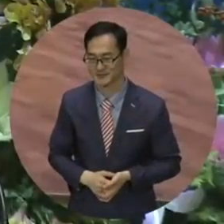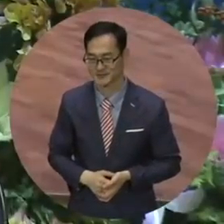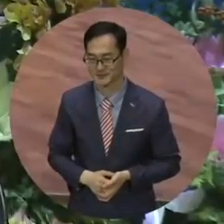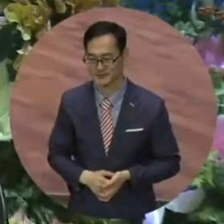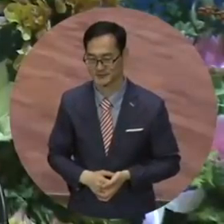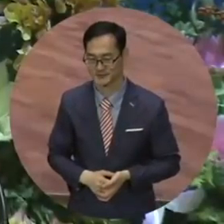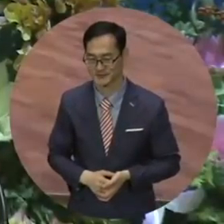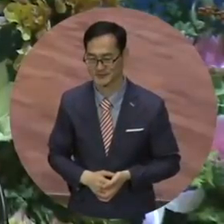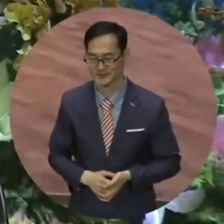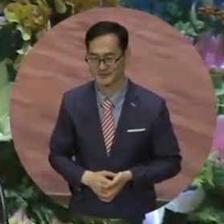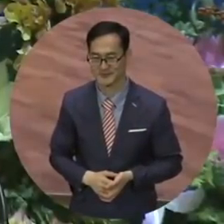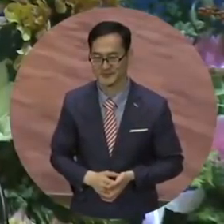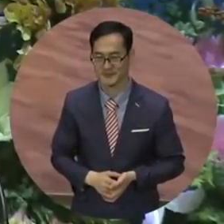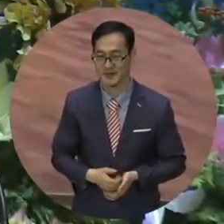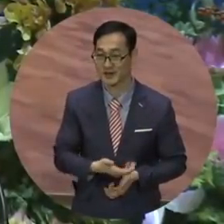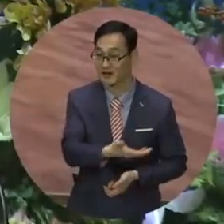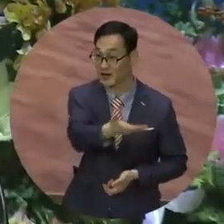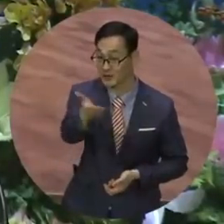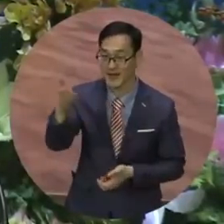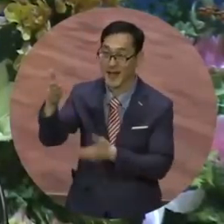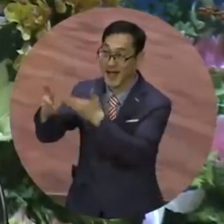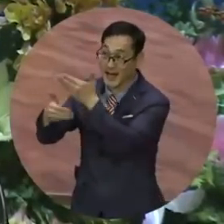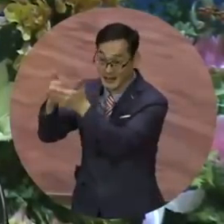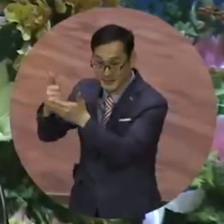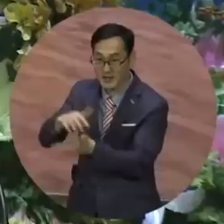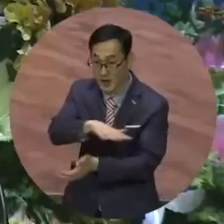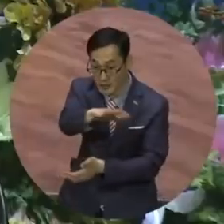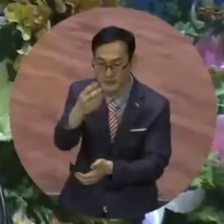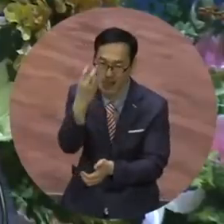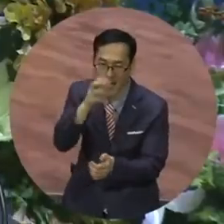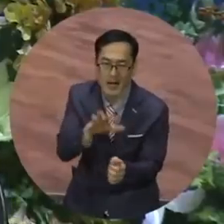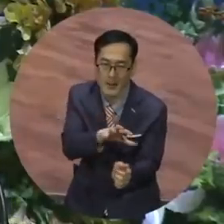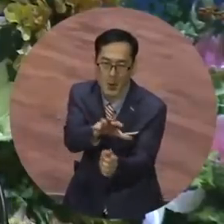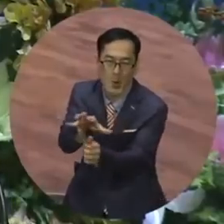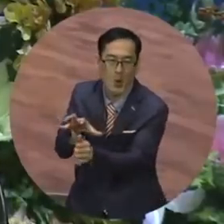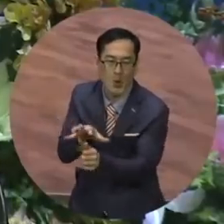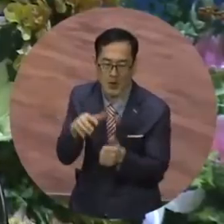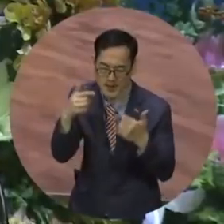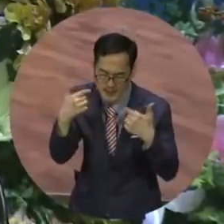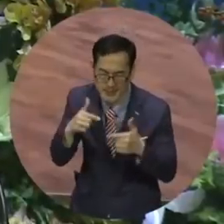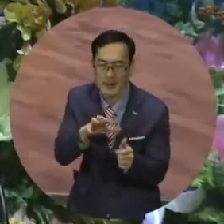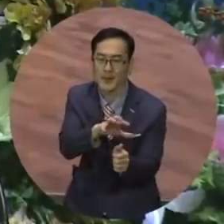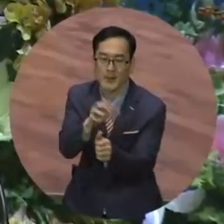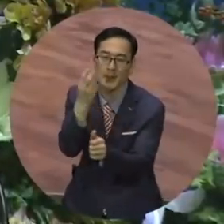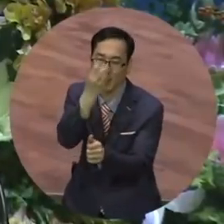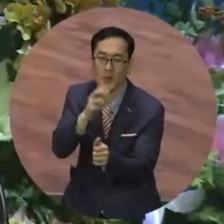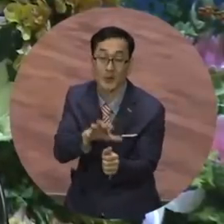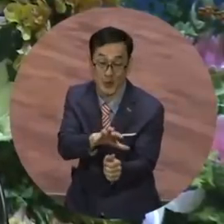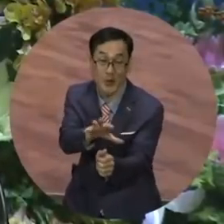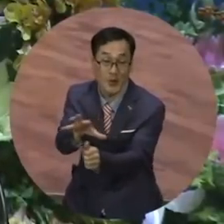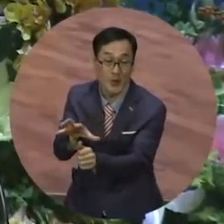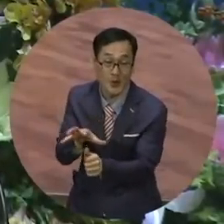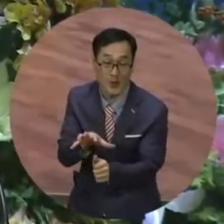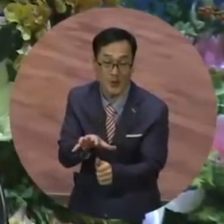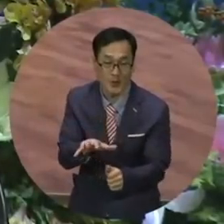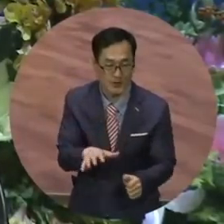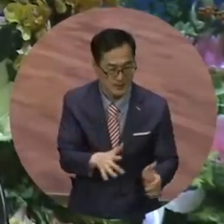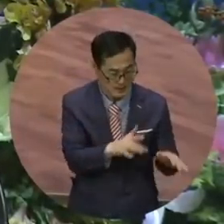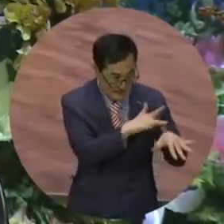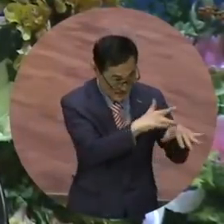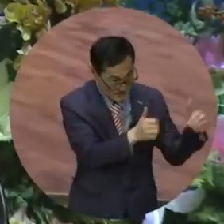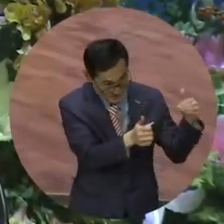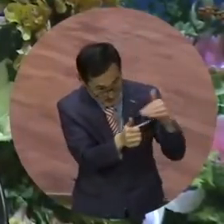하나님 보호받고 사는 사람들이 보호해 주신다고 믿으시기 바랍니다. 그래서 예수 이름으로 여러분을 공격하는 허감을